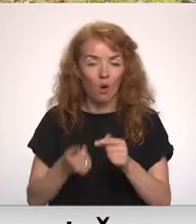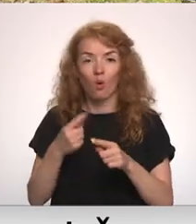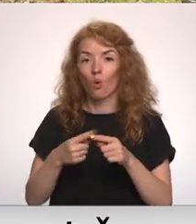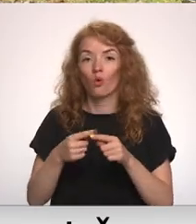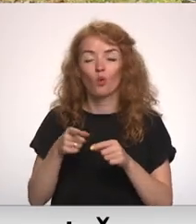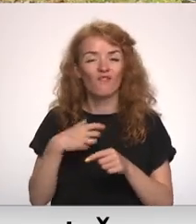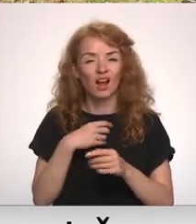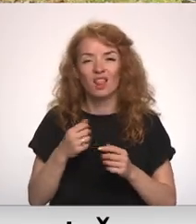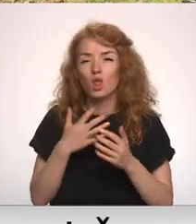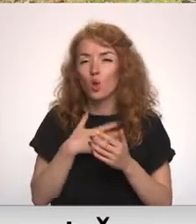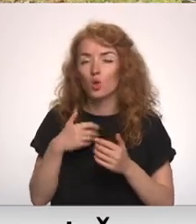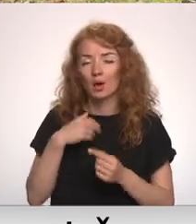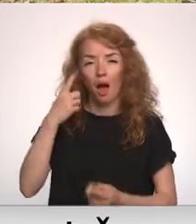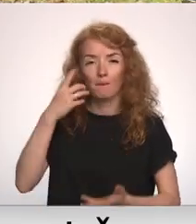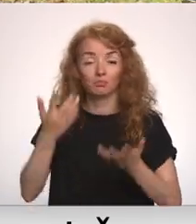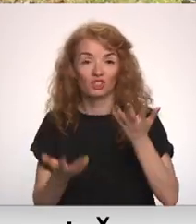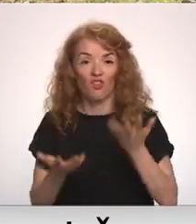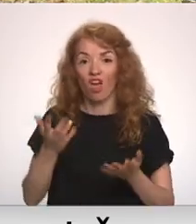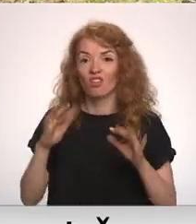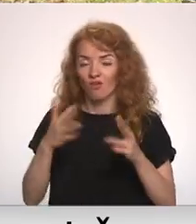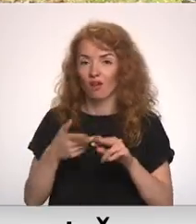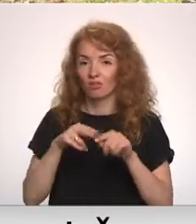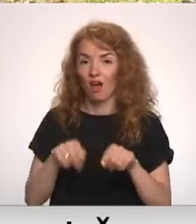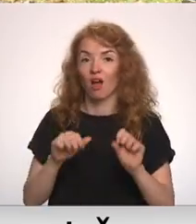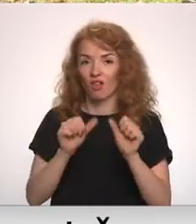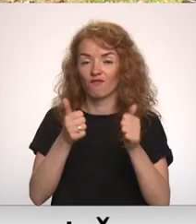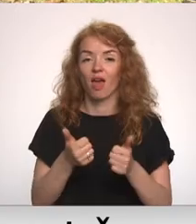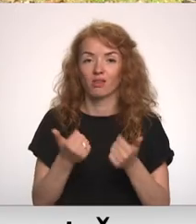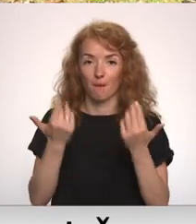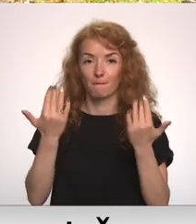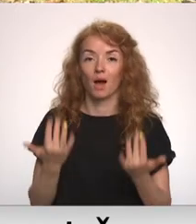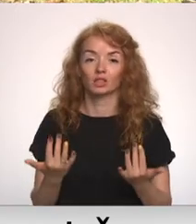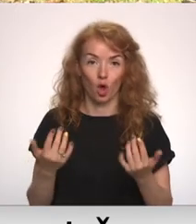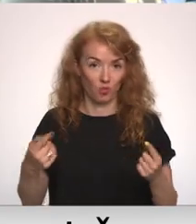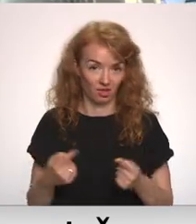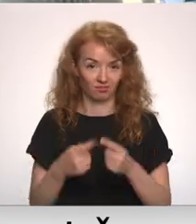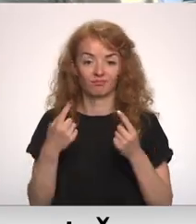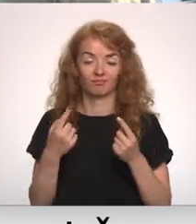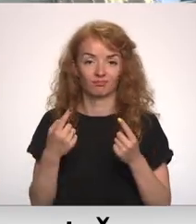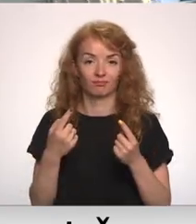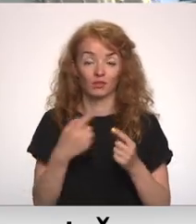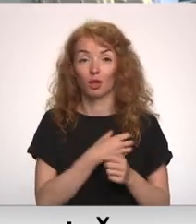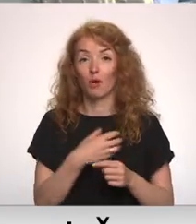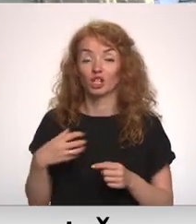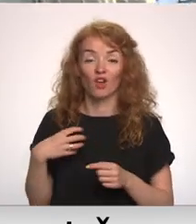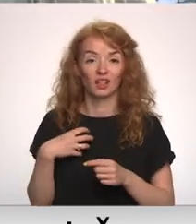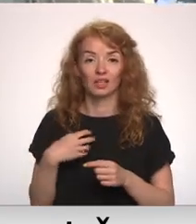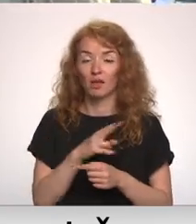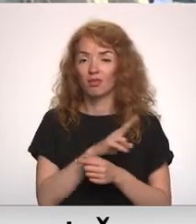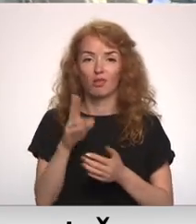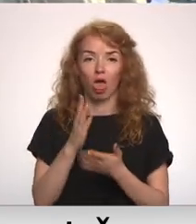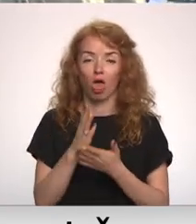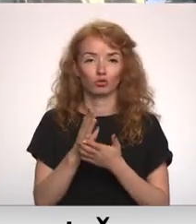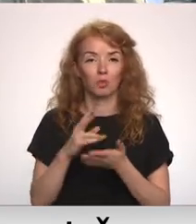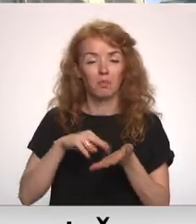stipri jāapsver, vai arī šāda veida pasākuma liederība. Ja. Pašvaldībā neesot domāts šo